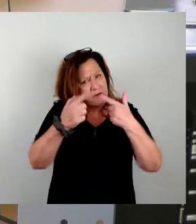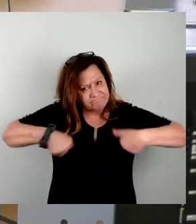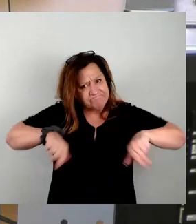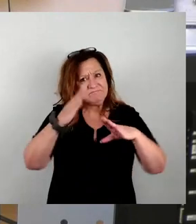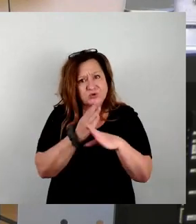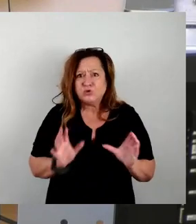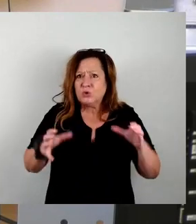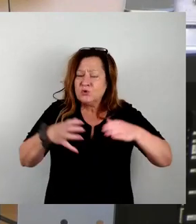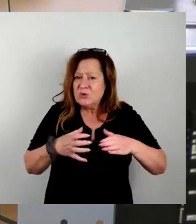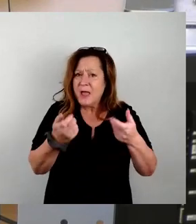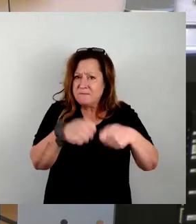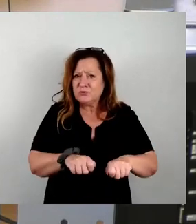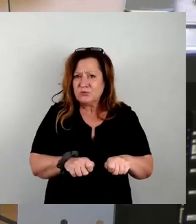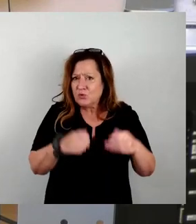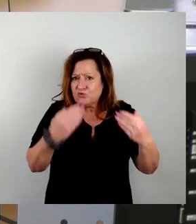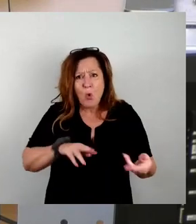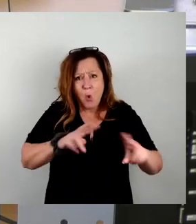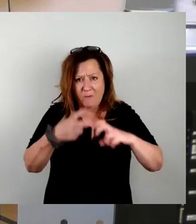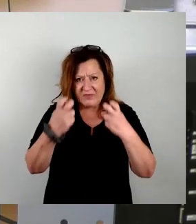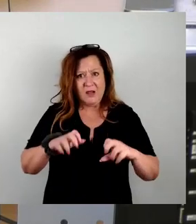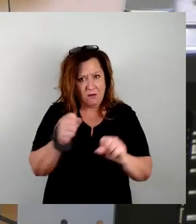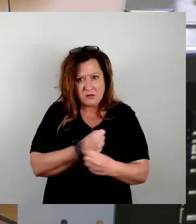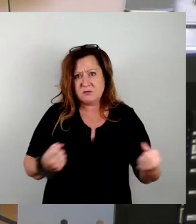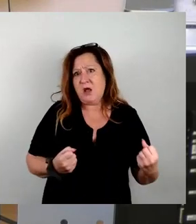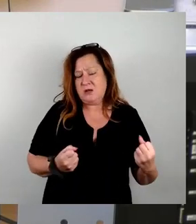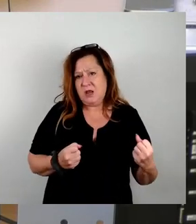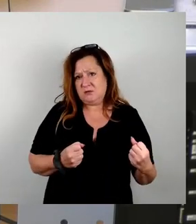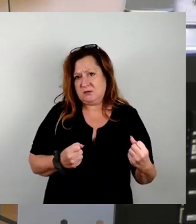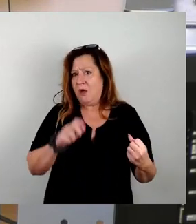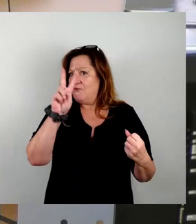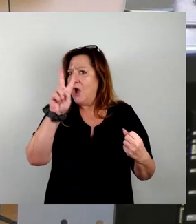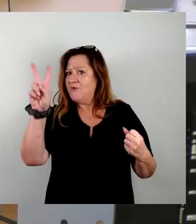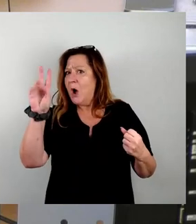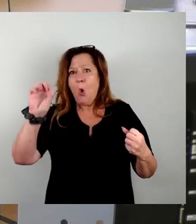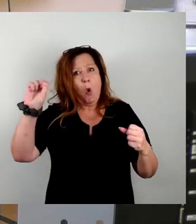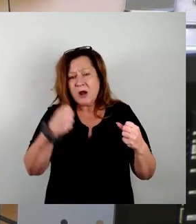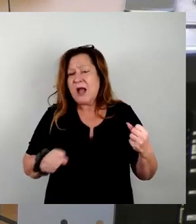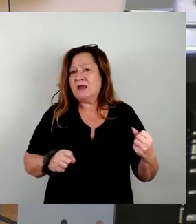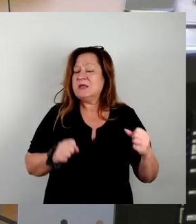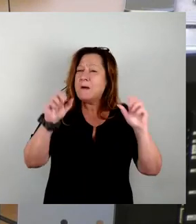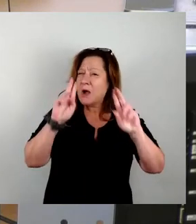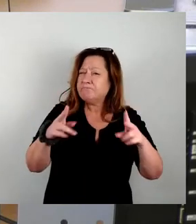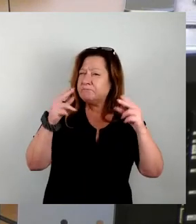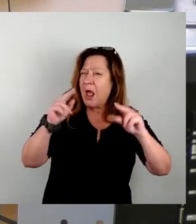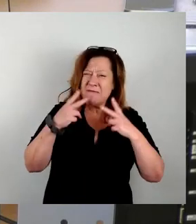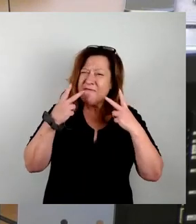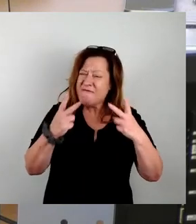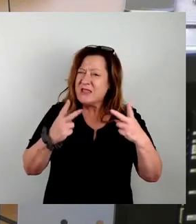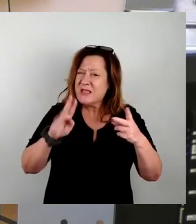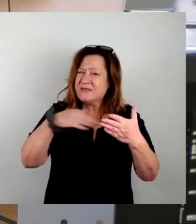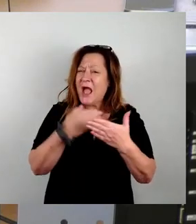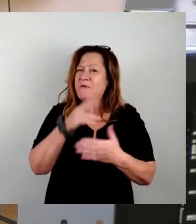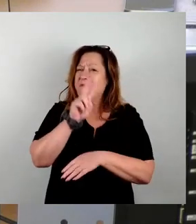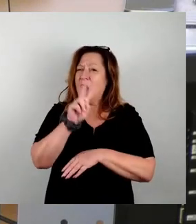so nicht umgesetzt werden im VVO. Es ist die Kernaufgabe des VVO, einen